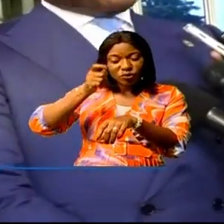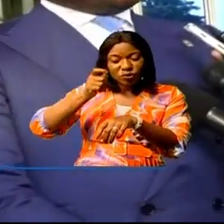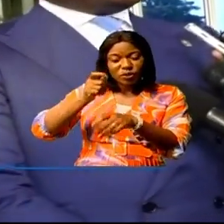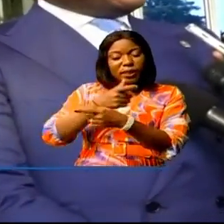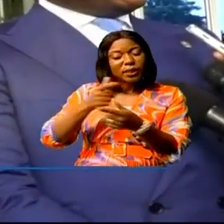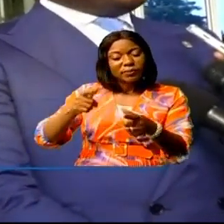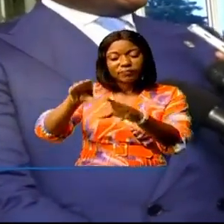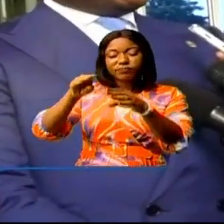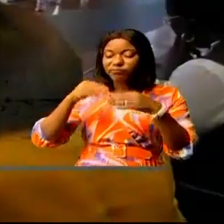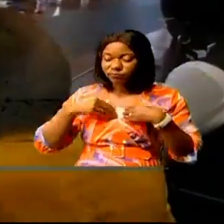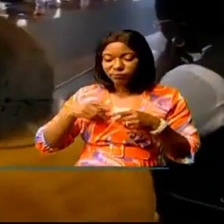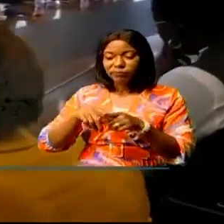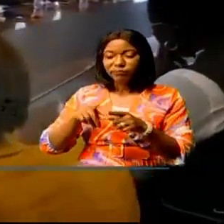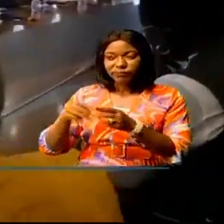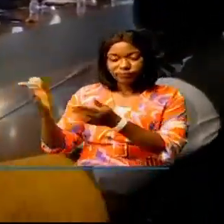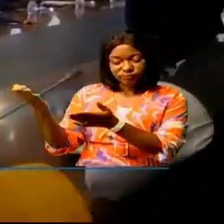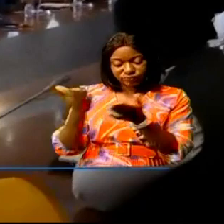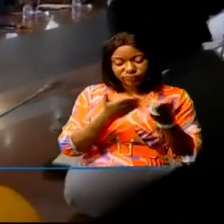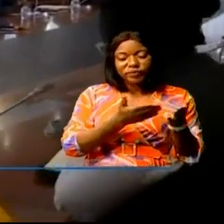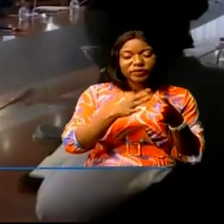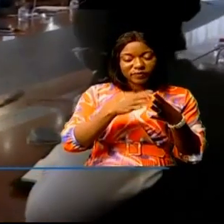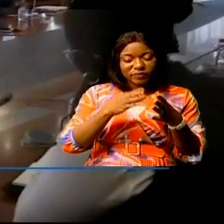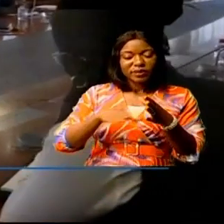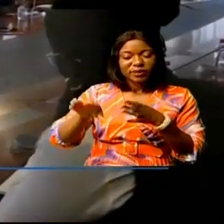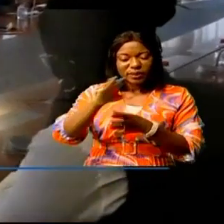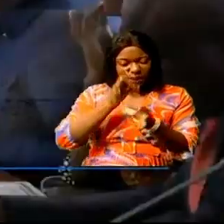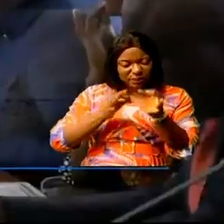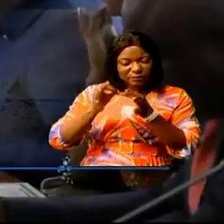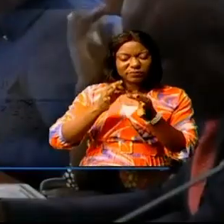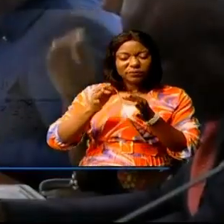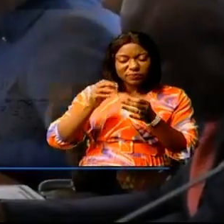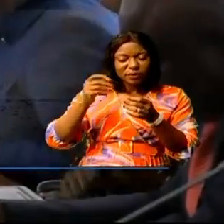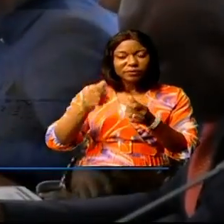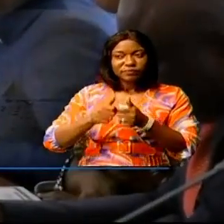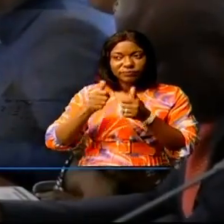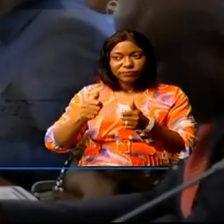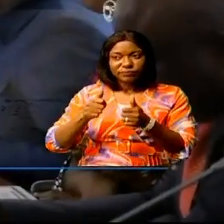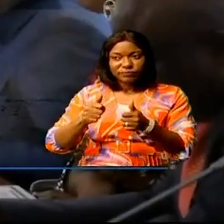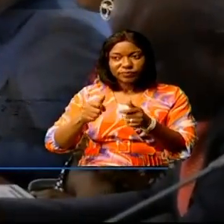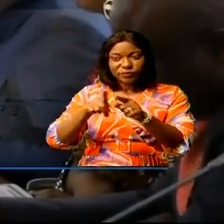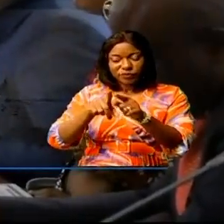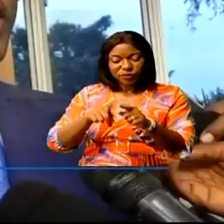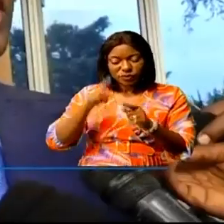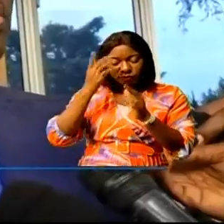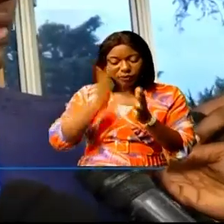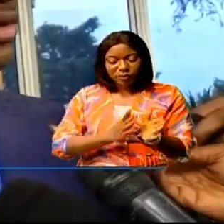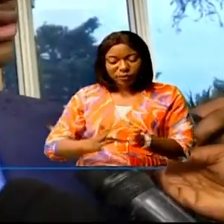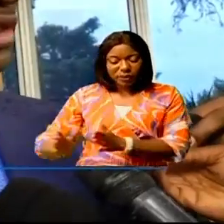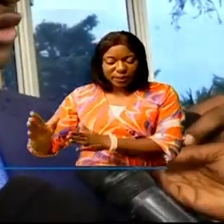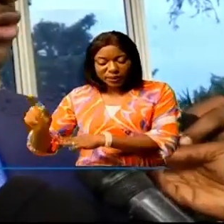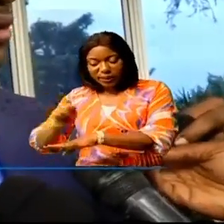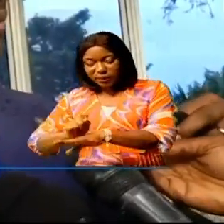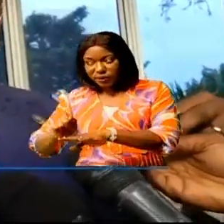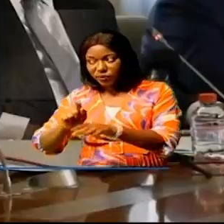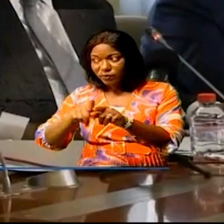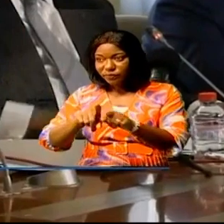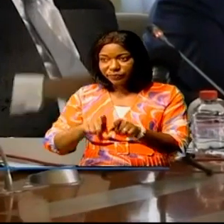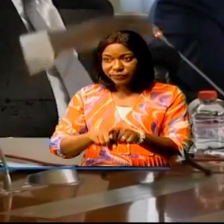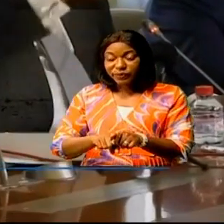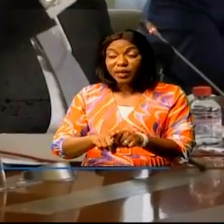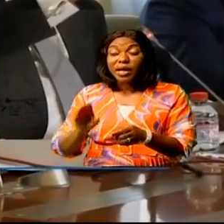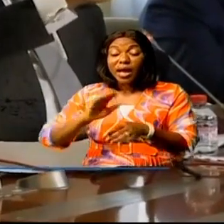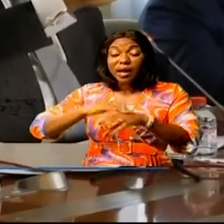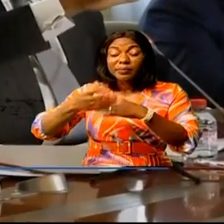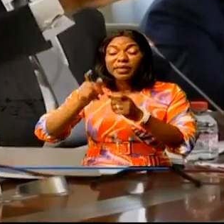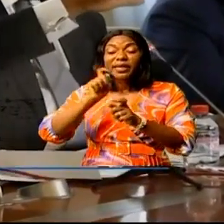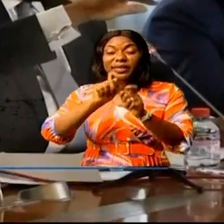vais repartir avec des informations très, très, très bien élaborées en ce qui concerne l'aménagement et l'équipement de notre territoire. Aussi, la question